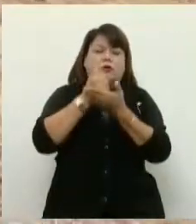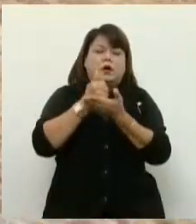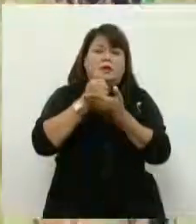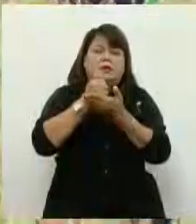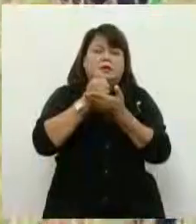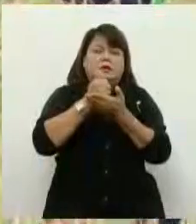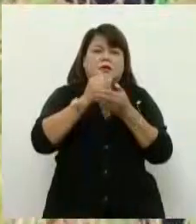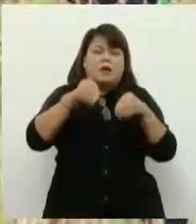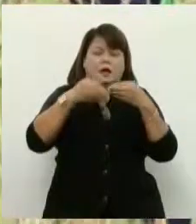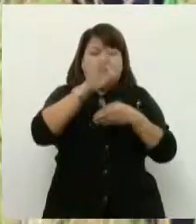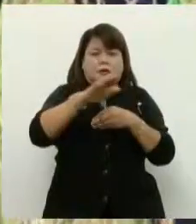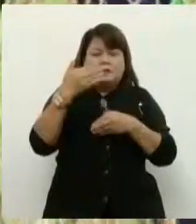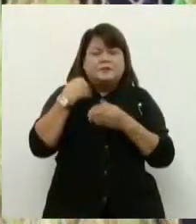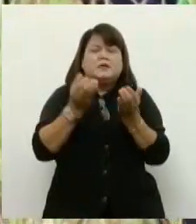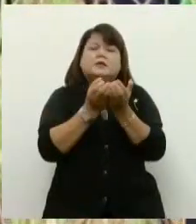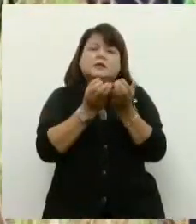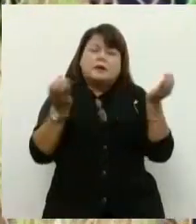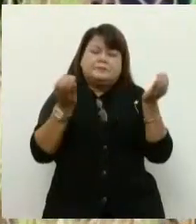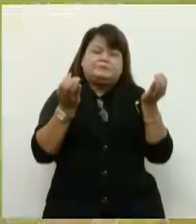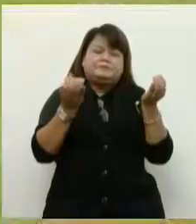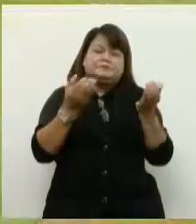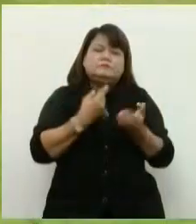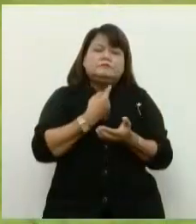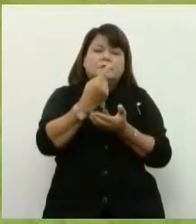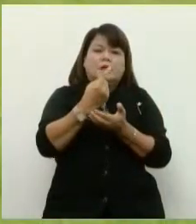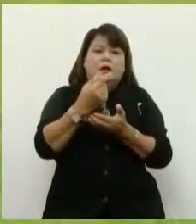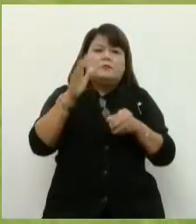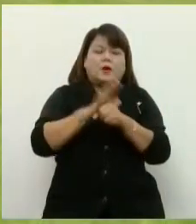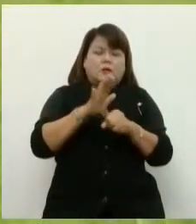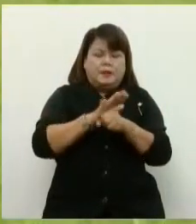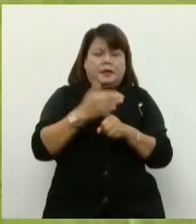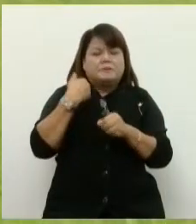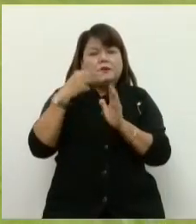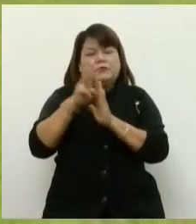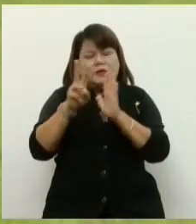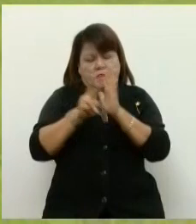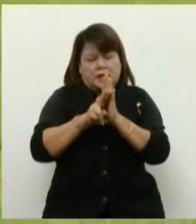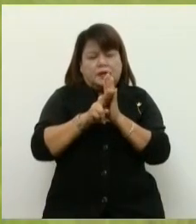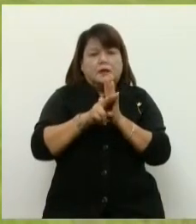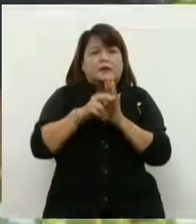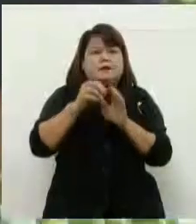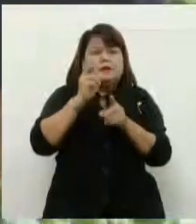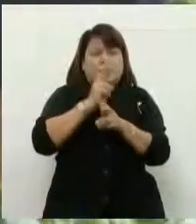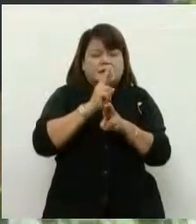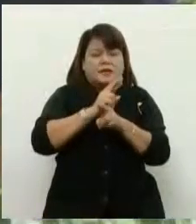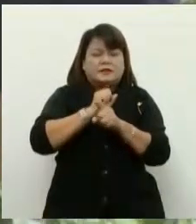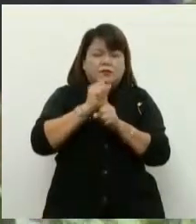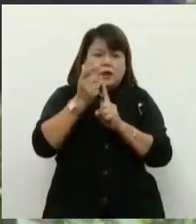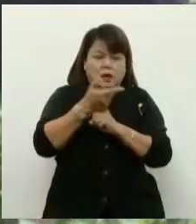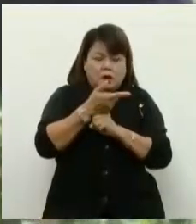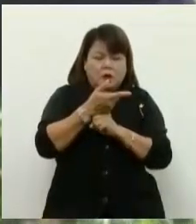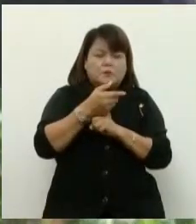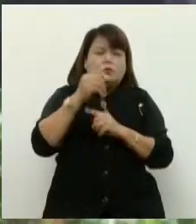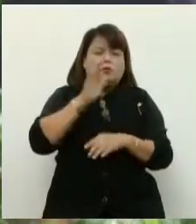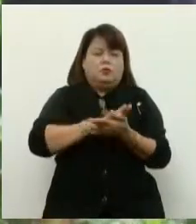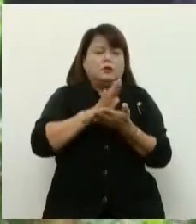เรียนเกิดคุณธรรมอัตลักษณ์ของโรงเรียนคือพอเพียงมีวินัยใส่ใจสิ่งแวดล้อมและโรงเรียนเชื่อมั่น